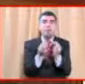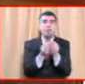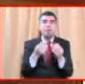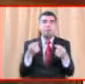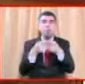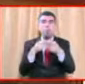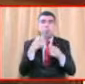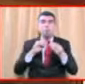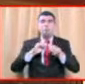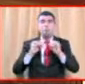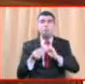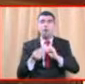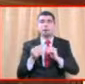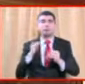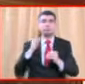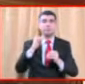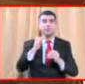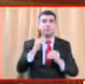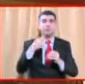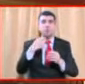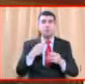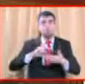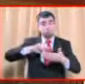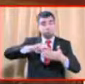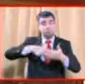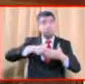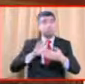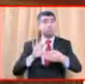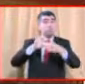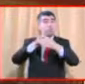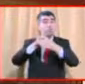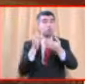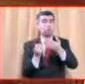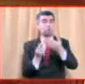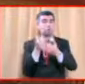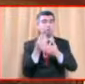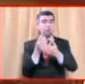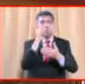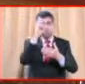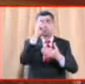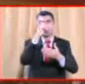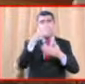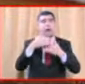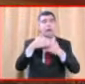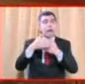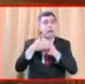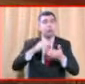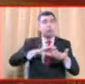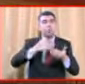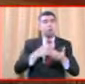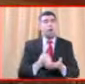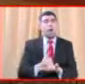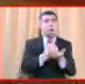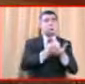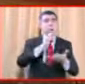المشكل وغنوضعوا في شأنه اتفاقية اللي غتأثر لهذا الأمر. إذن في القريب العاجل سيتم التصدي لهذا